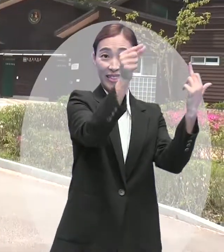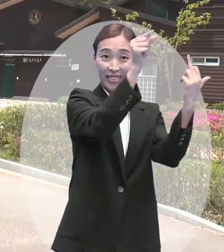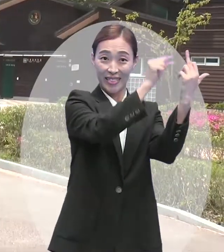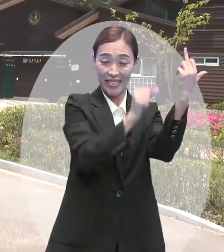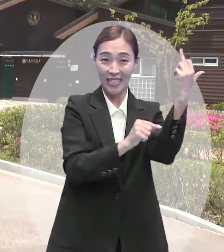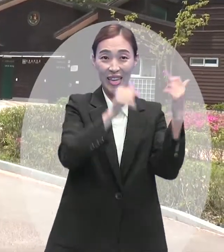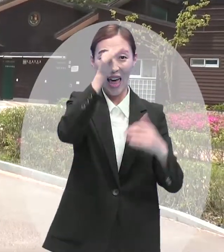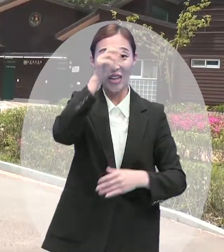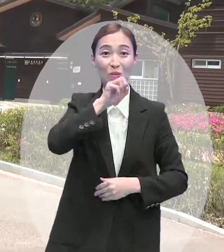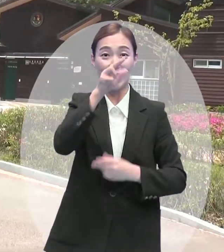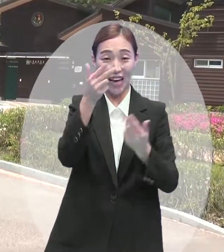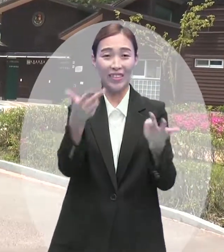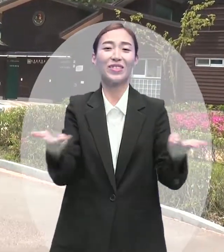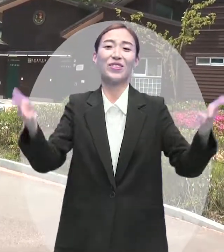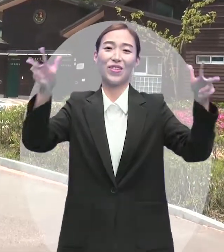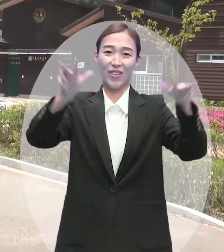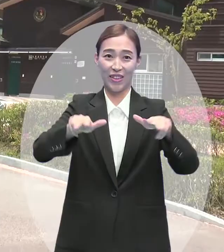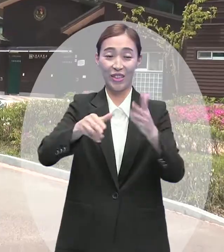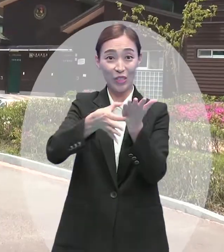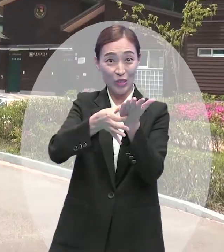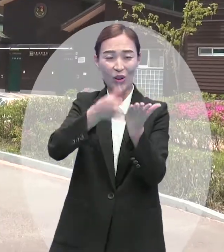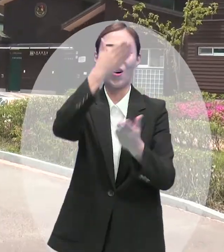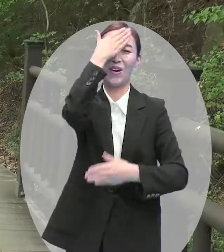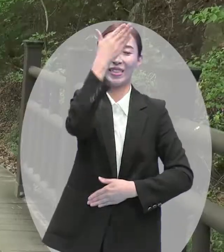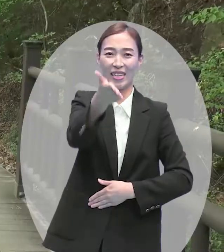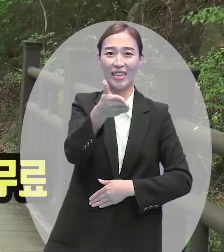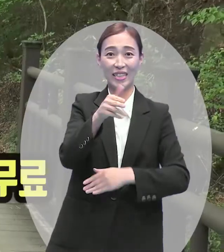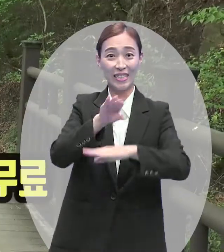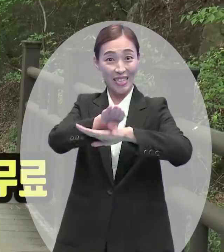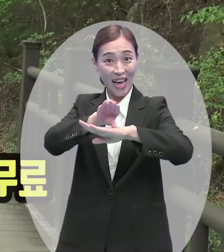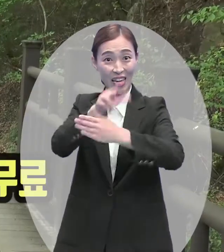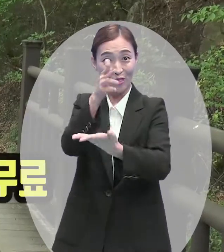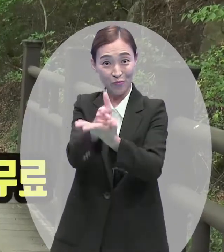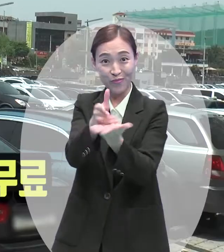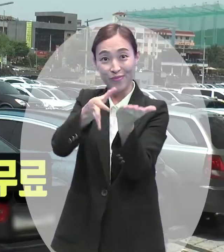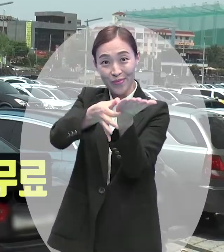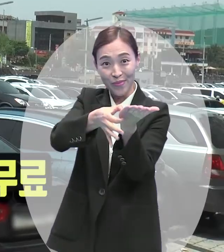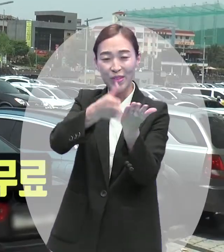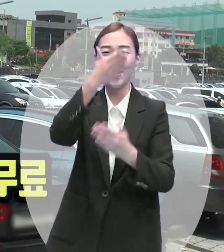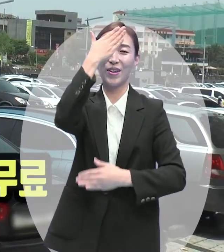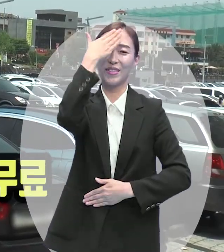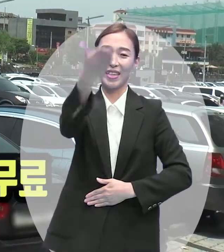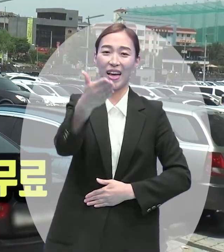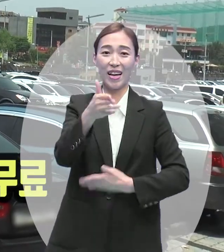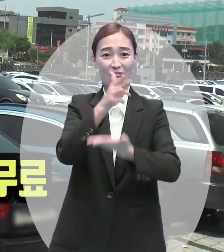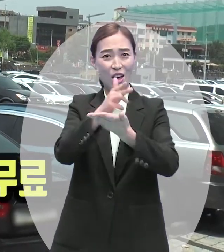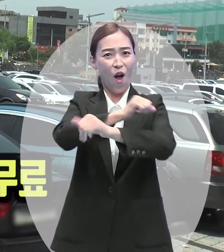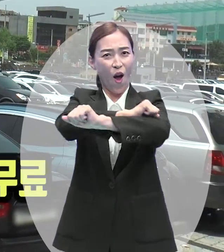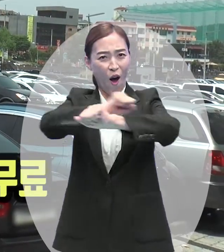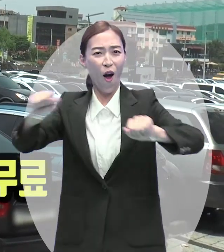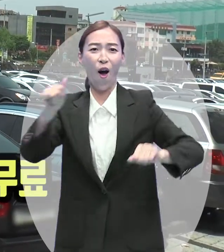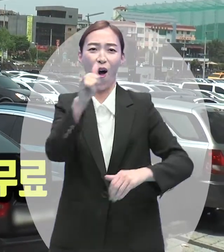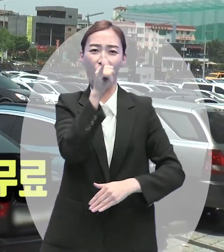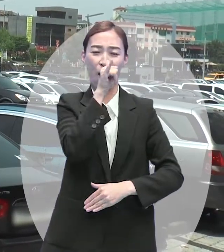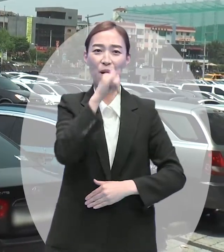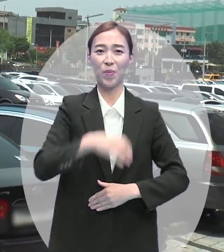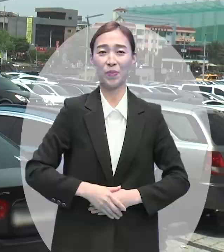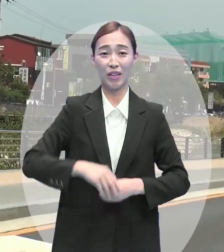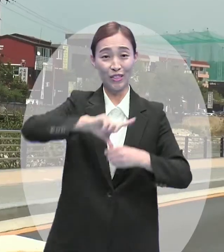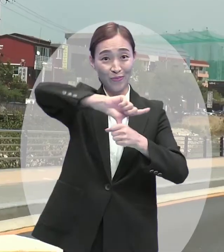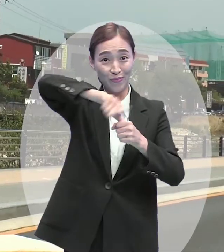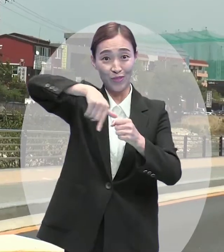수통골은 계룡산 국립공원 지역으로 입장료는 물론 넓은 주차장에 주차료도 없습니다.